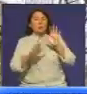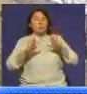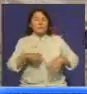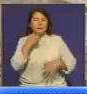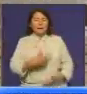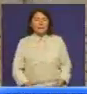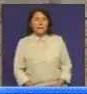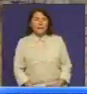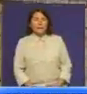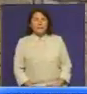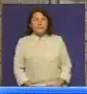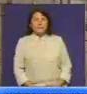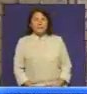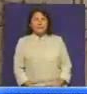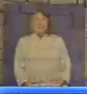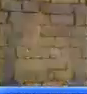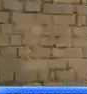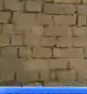ложкина соломат каипов cars pack парад